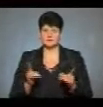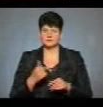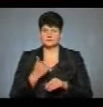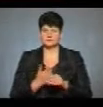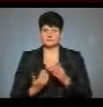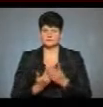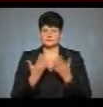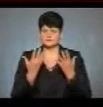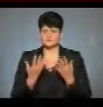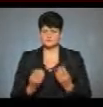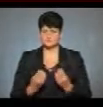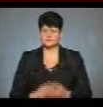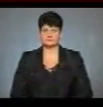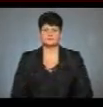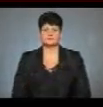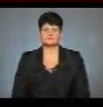дня.